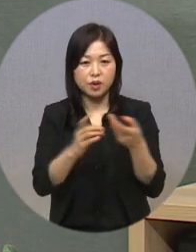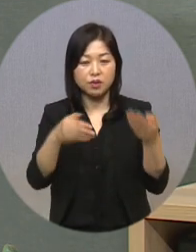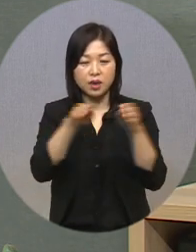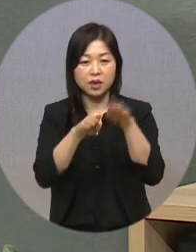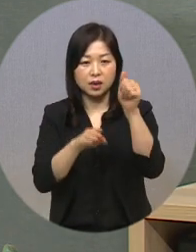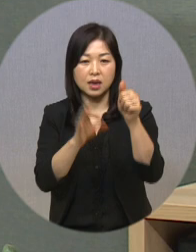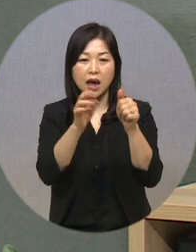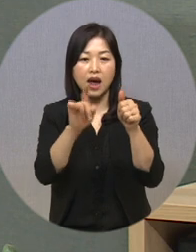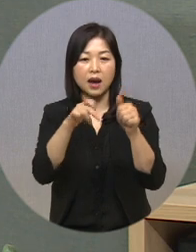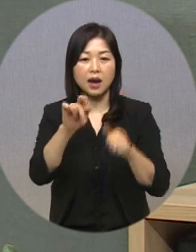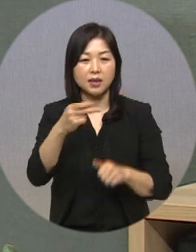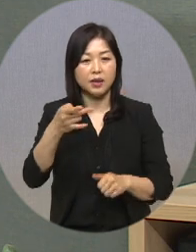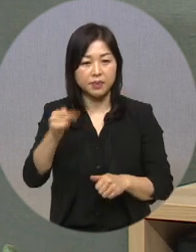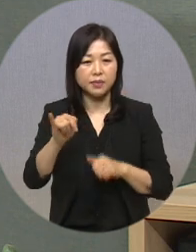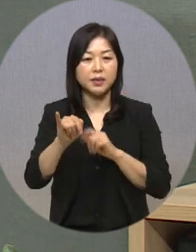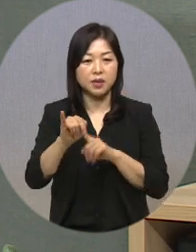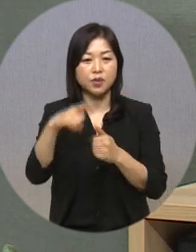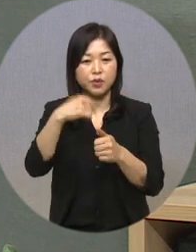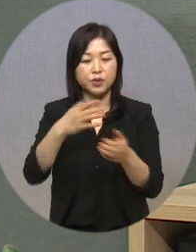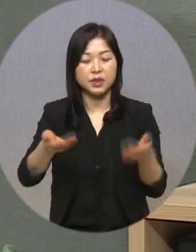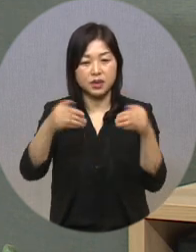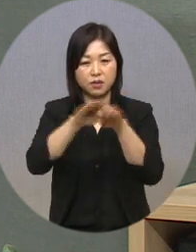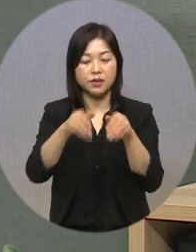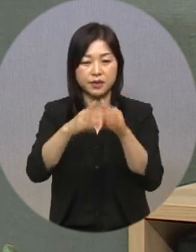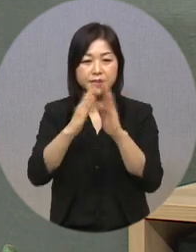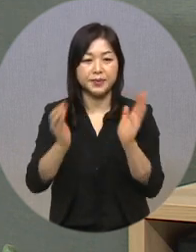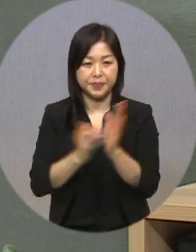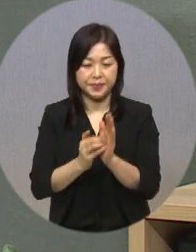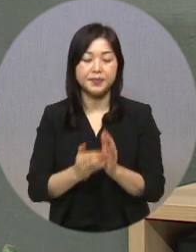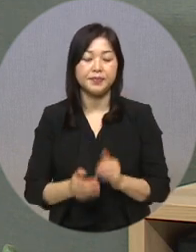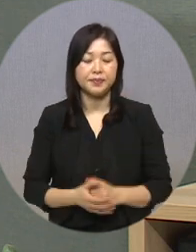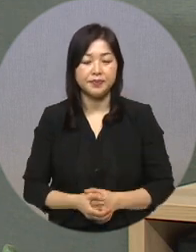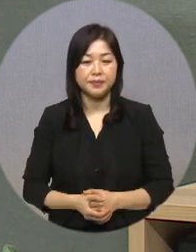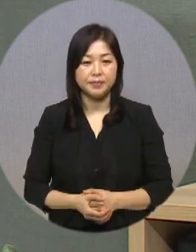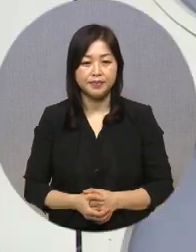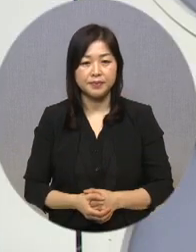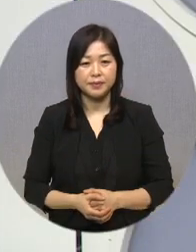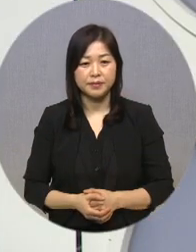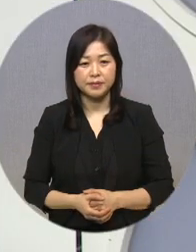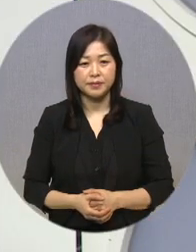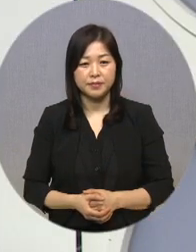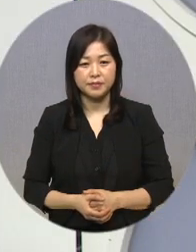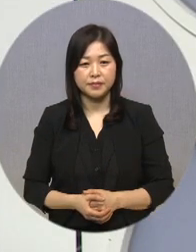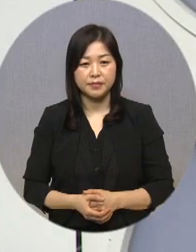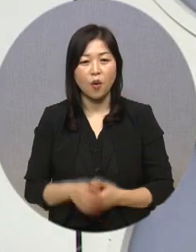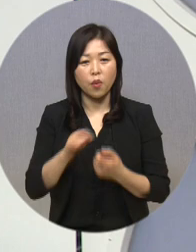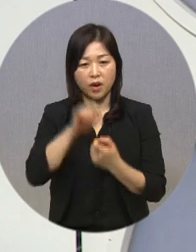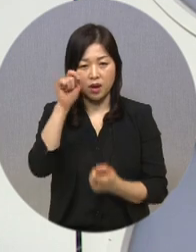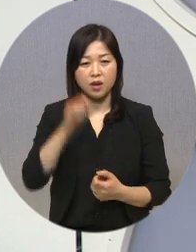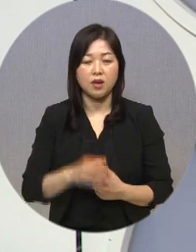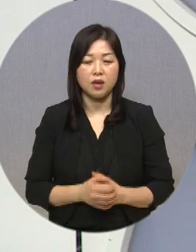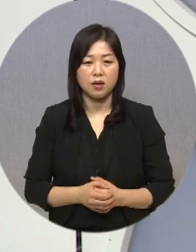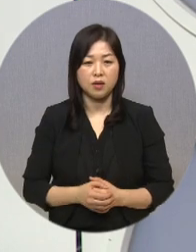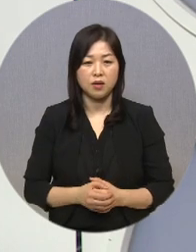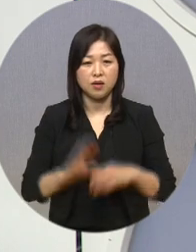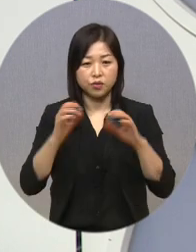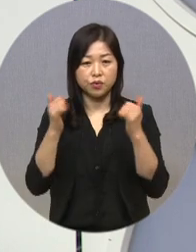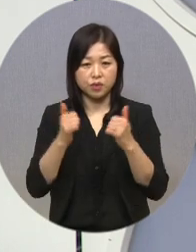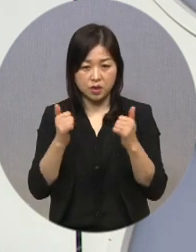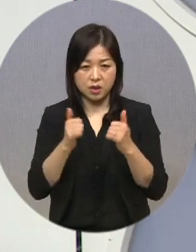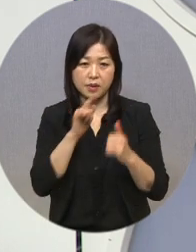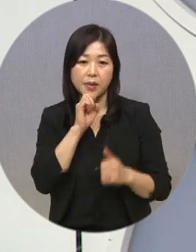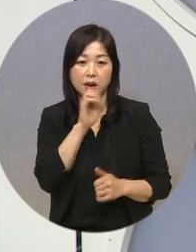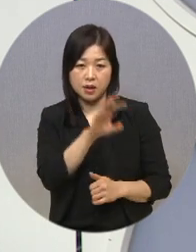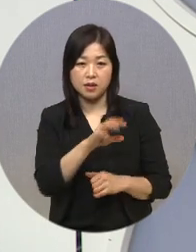아카데미라는 예. 거를 17층, 교육시설을 지금 설치했는데 오래됐습니다. 예. 저기 국회에다